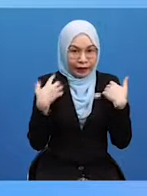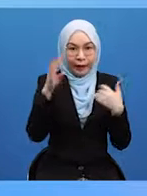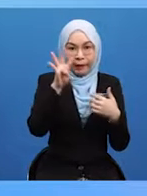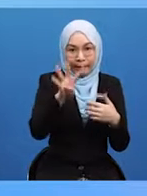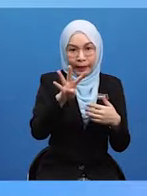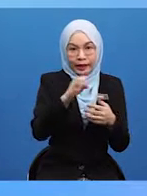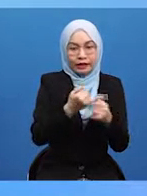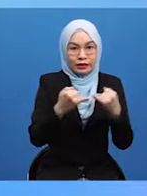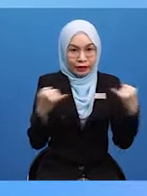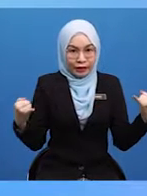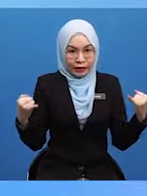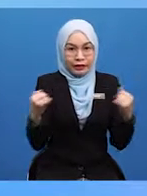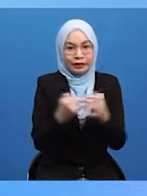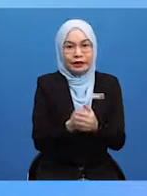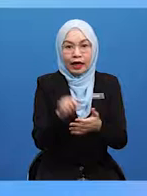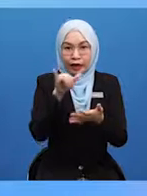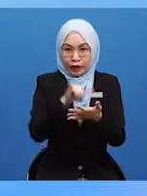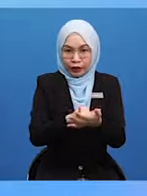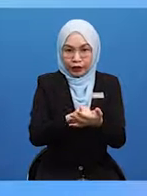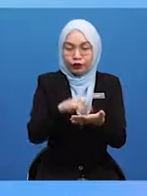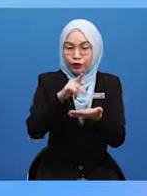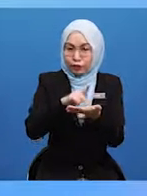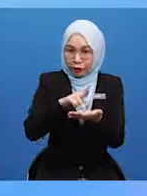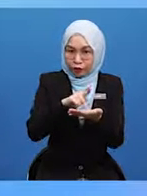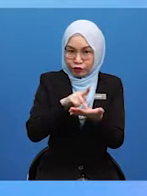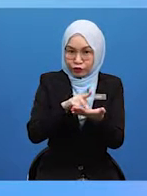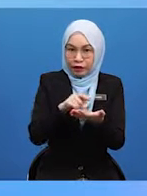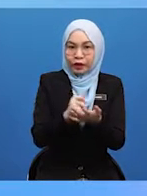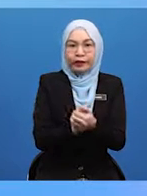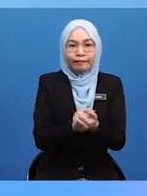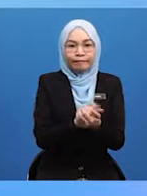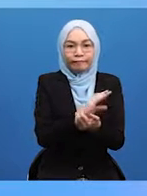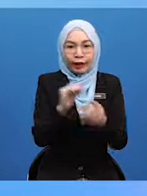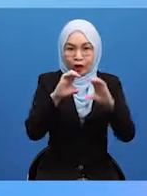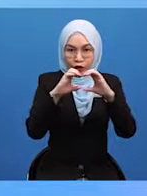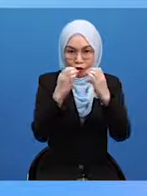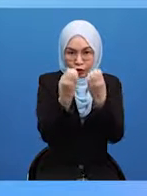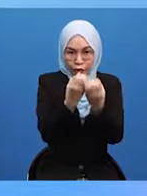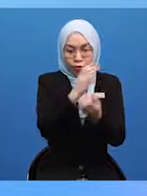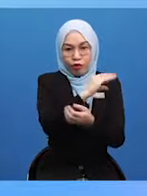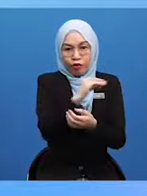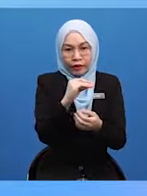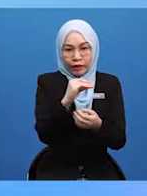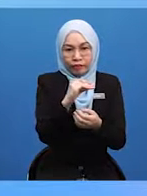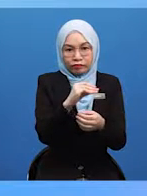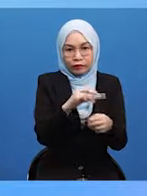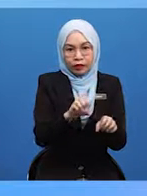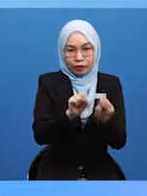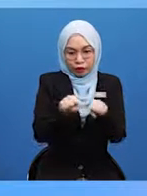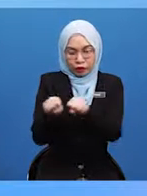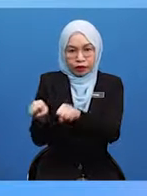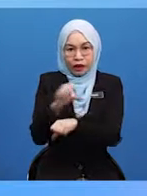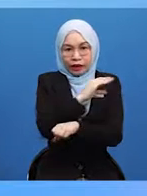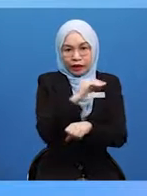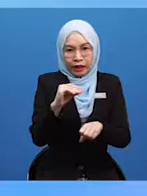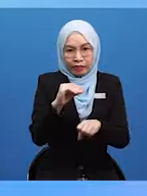iaitu pola berpusat, berkelompok, berjajar dan berselerak.